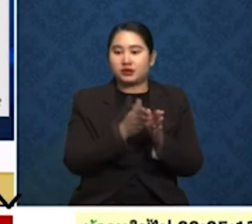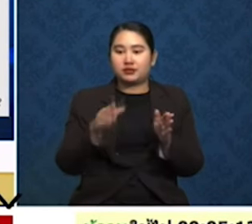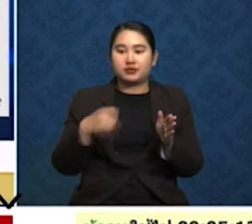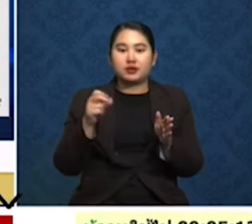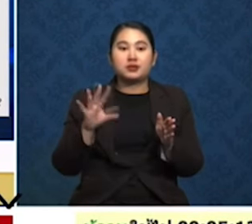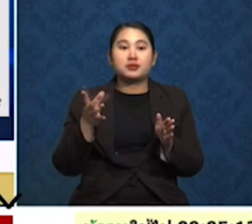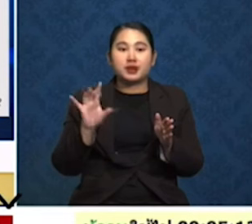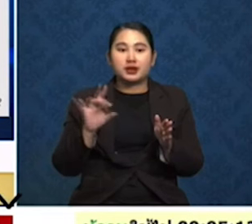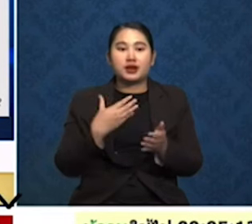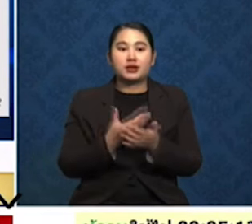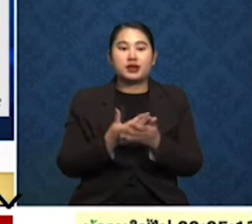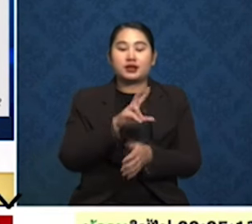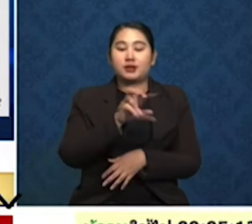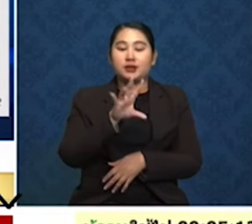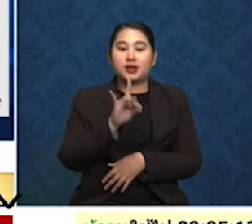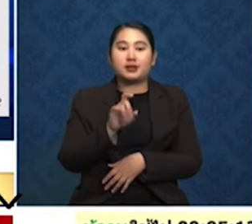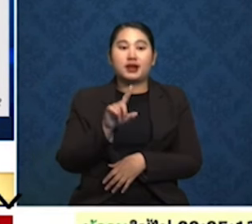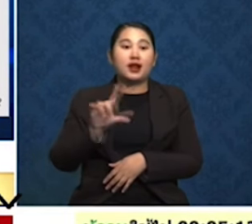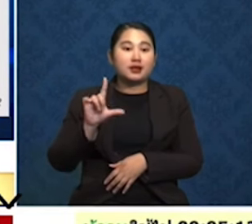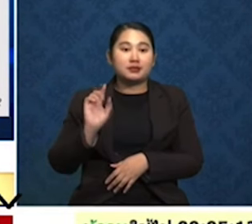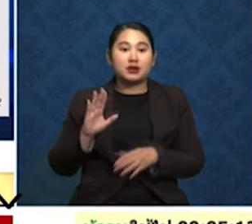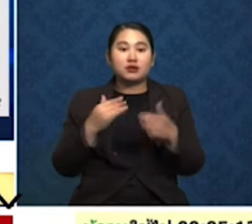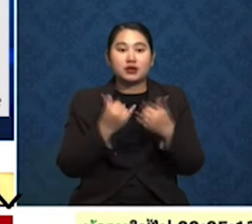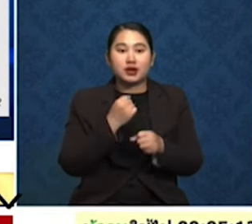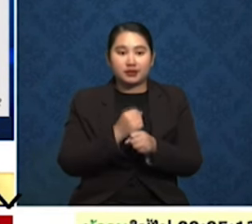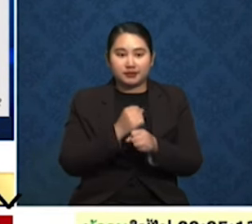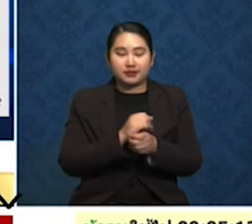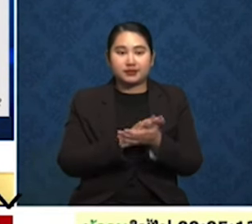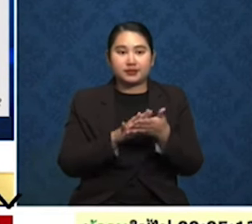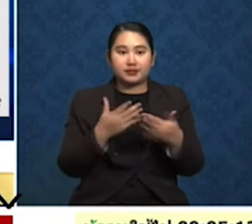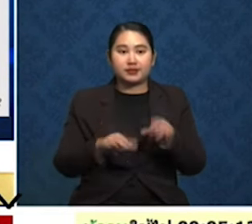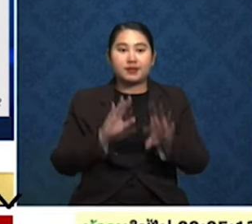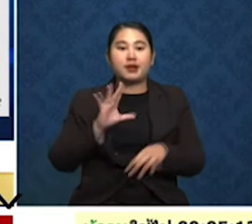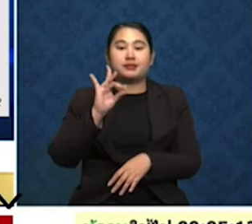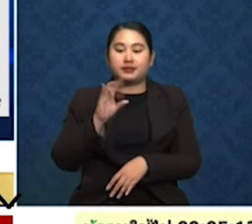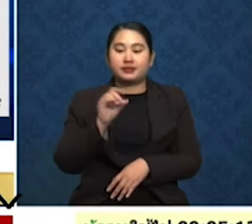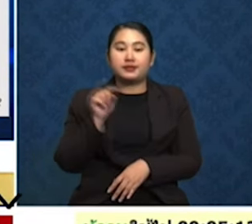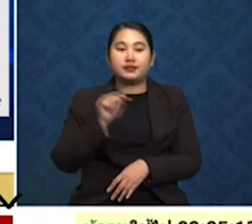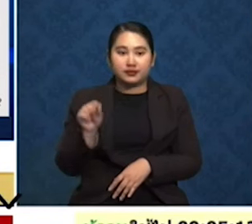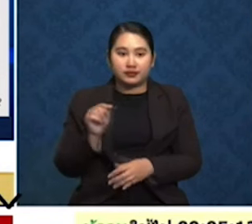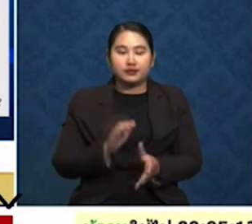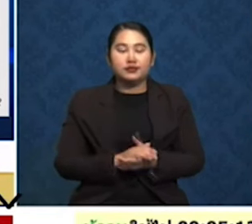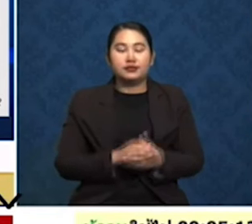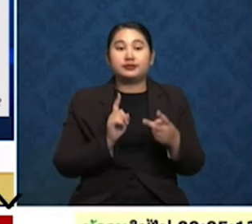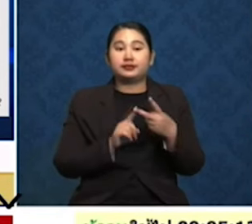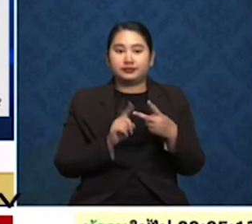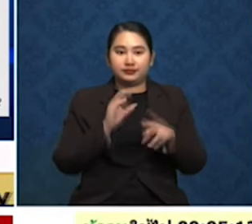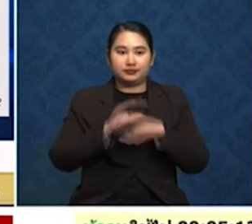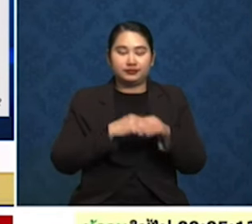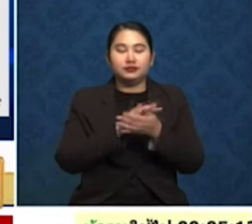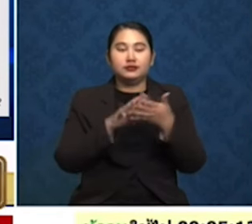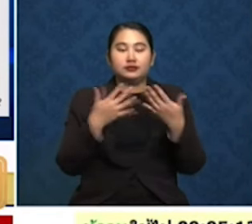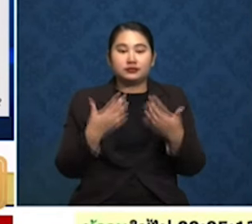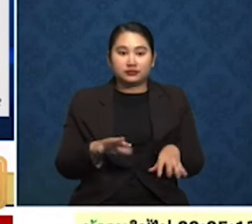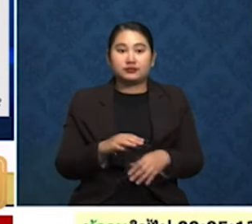วงเงิกประมาณทั้ส้น 381 ลานบาทปัจจุบนนำเนิงานไปแล้วประมาณ 80%ควการนี้เมอดำเินกเสรจแล้ว